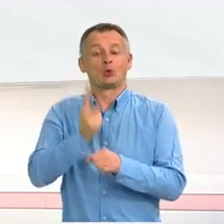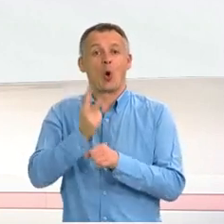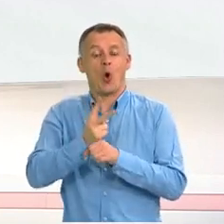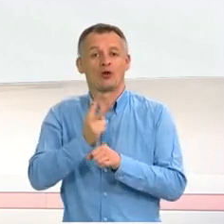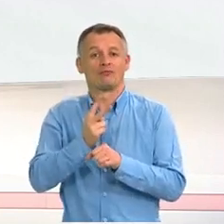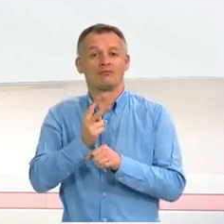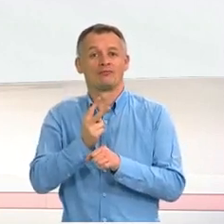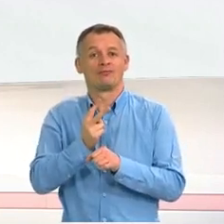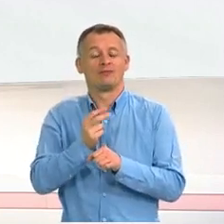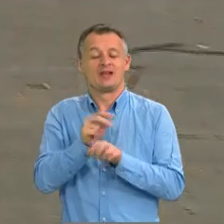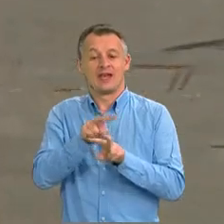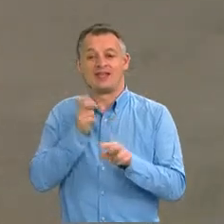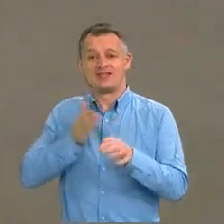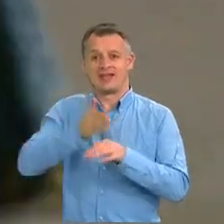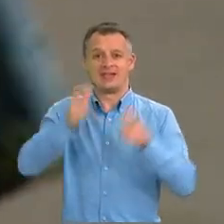în sala de nașteri.